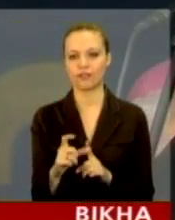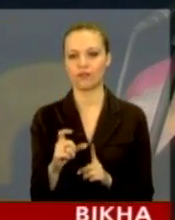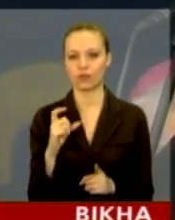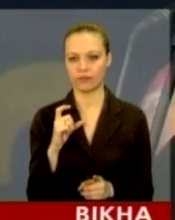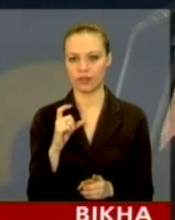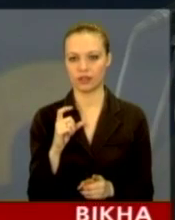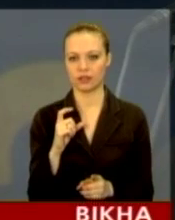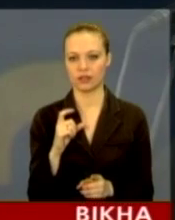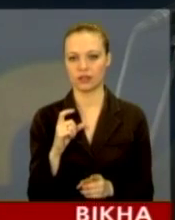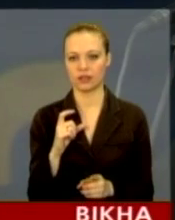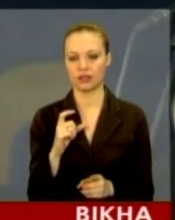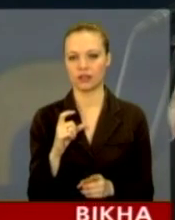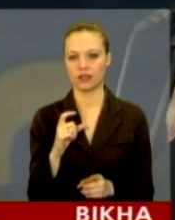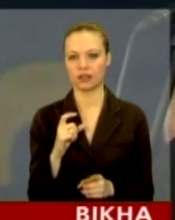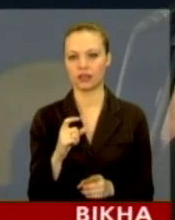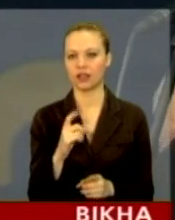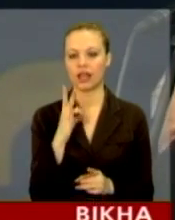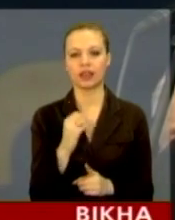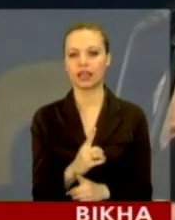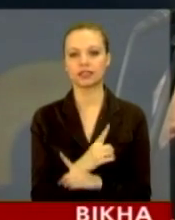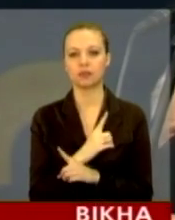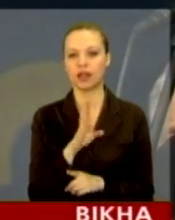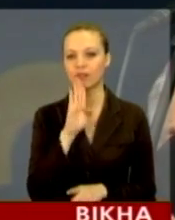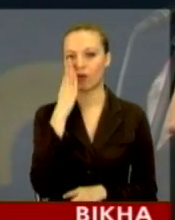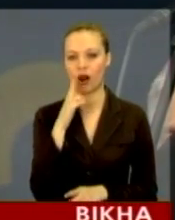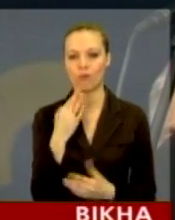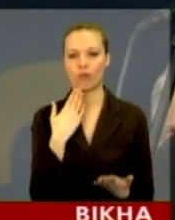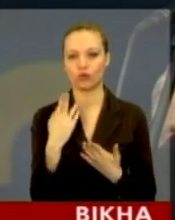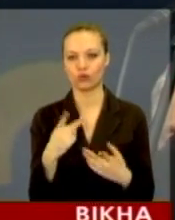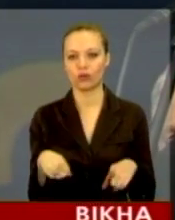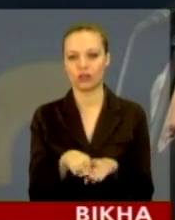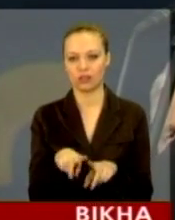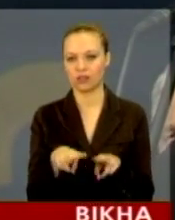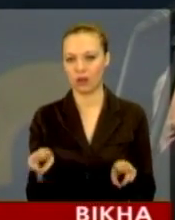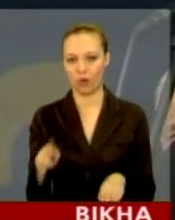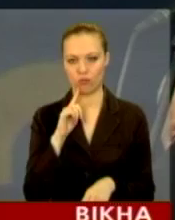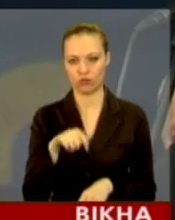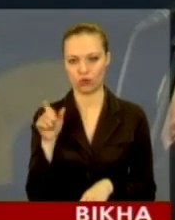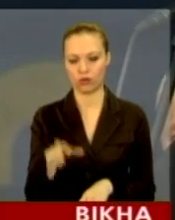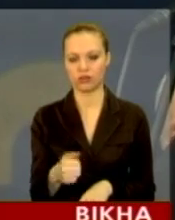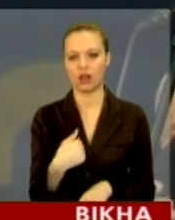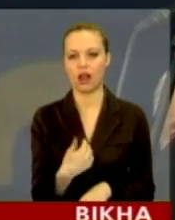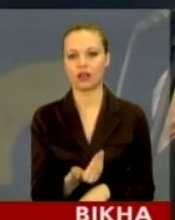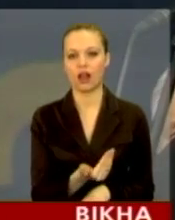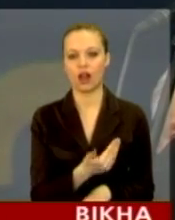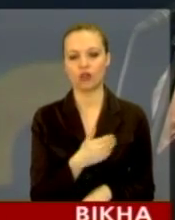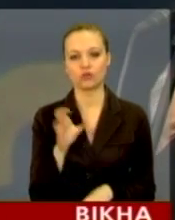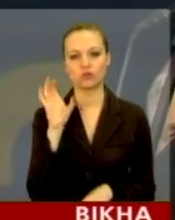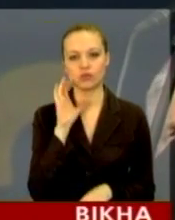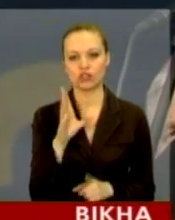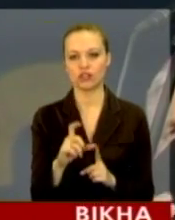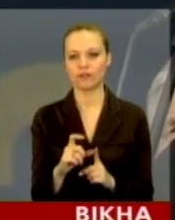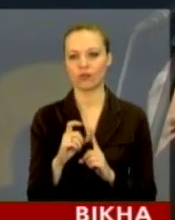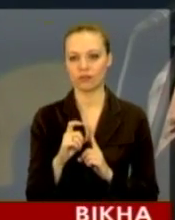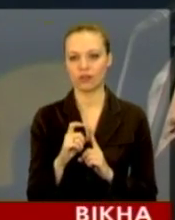ответ не смерть ворогам по отношению к такому же українцю, а я хочу услышати в